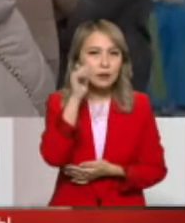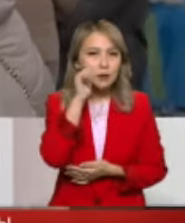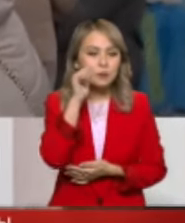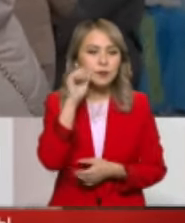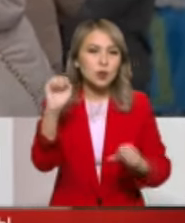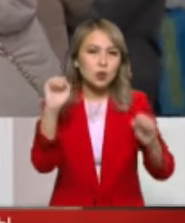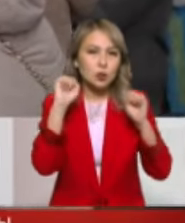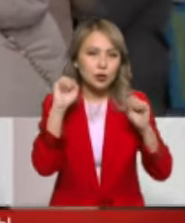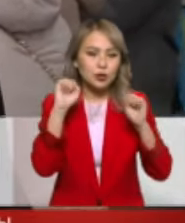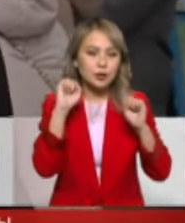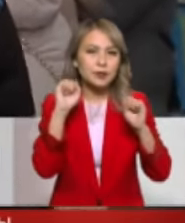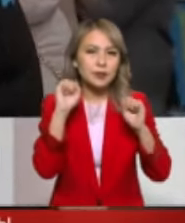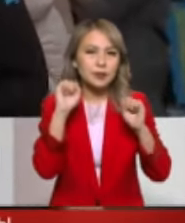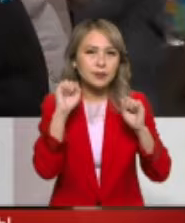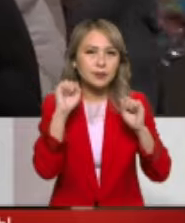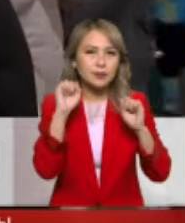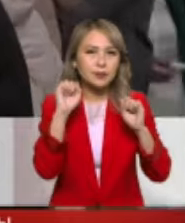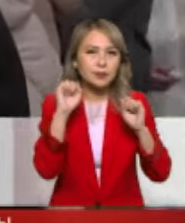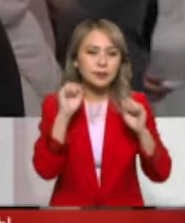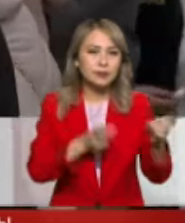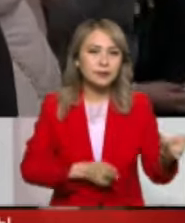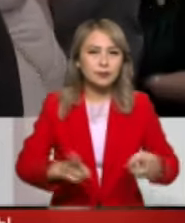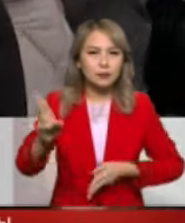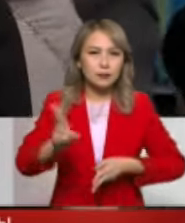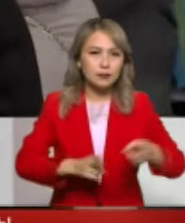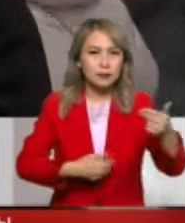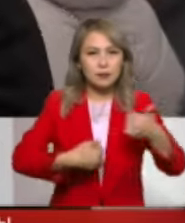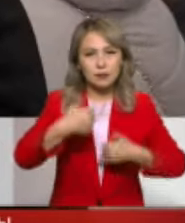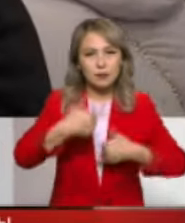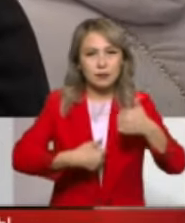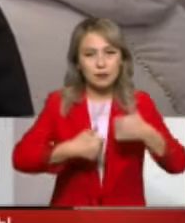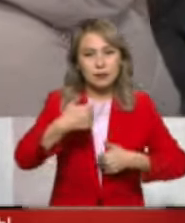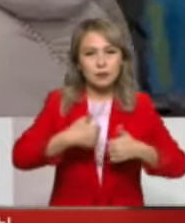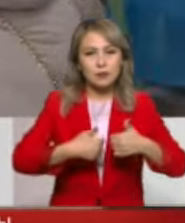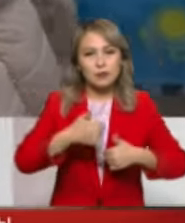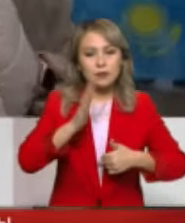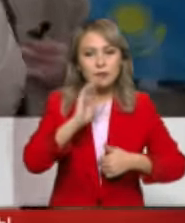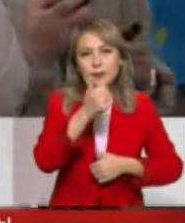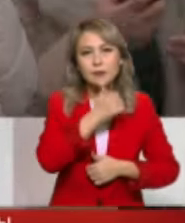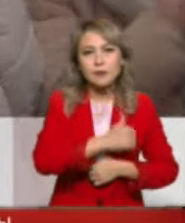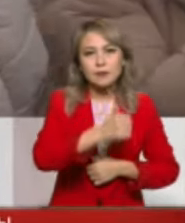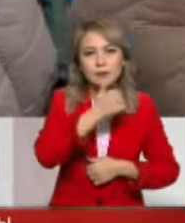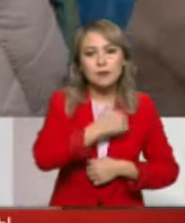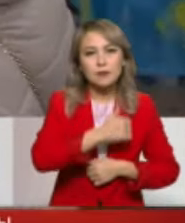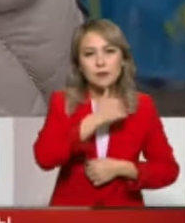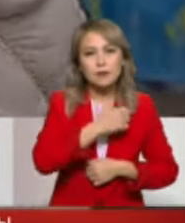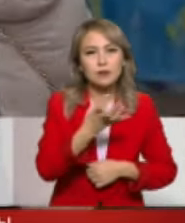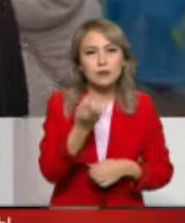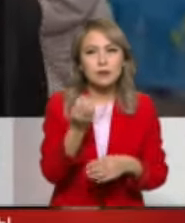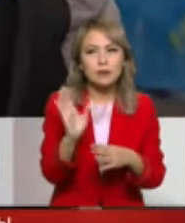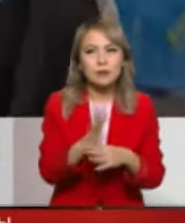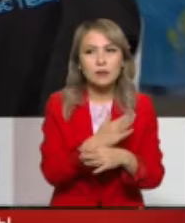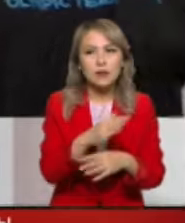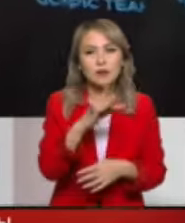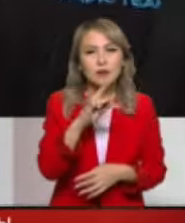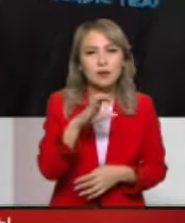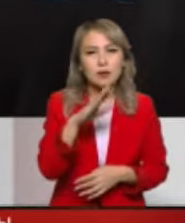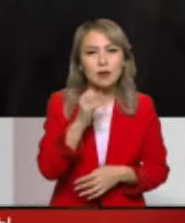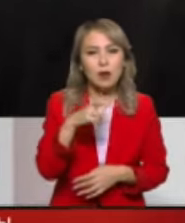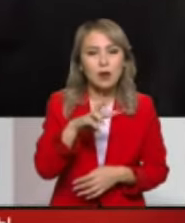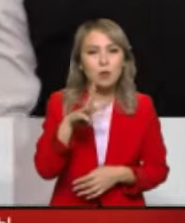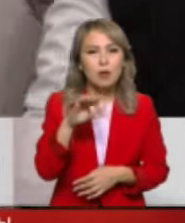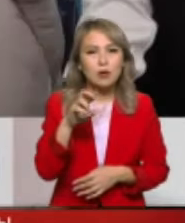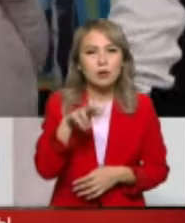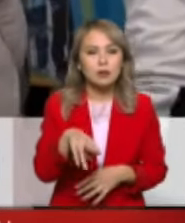ертең спортшыларымыз конькимен жарыста мас тартта бақ сынайтын болады. Одан бөлек фристайл могулдан